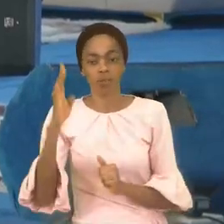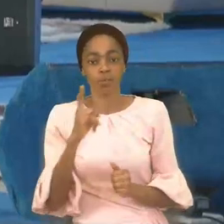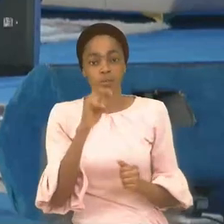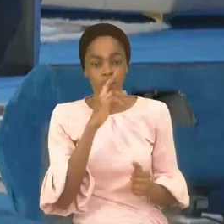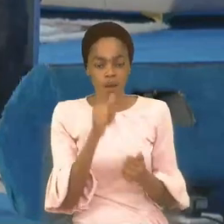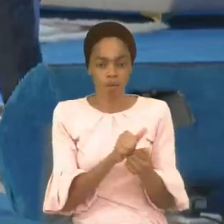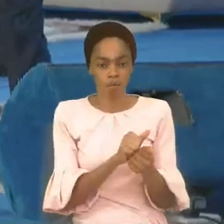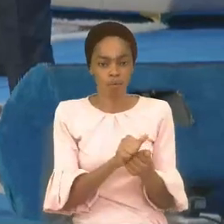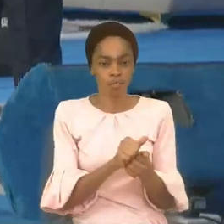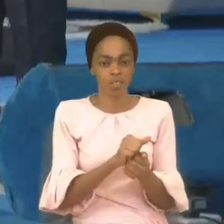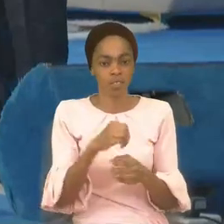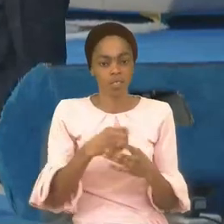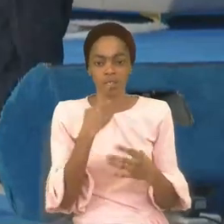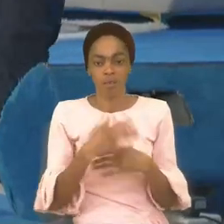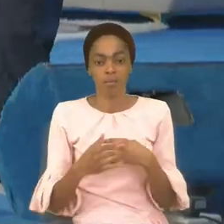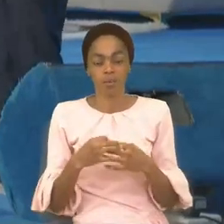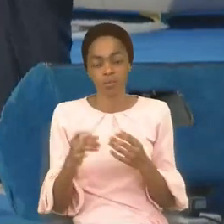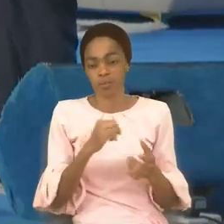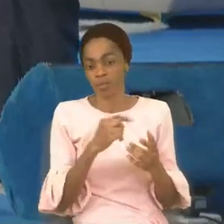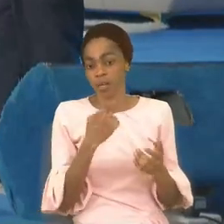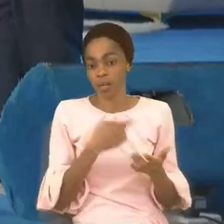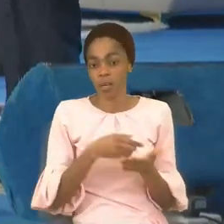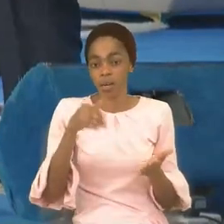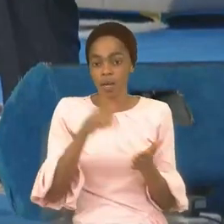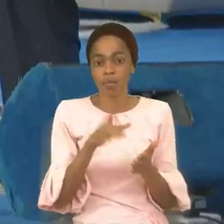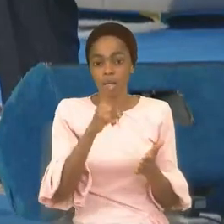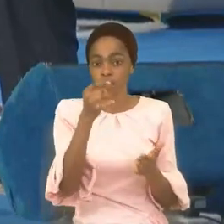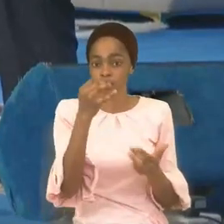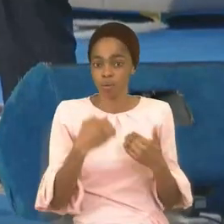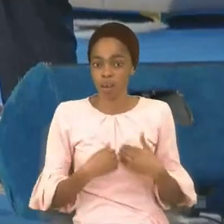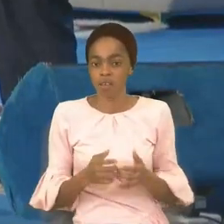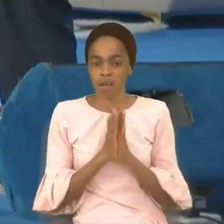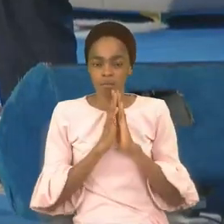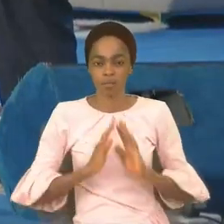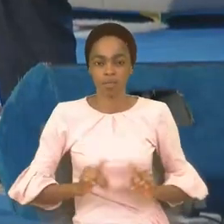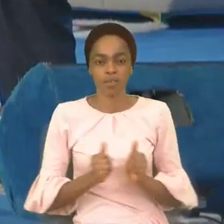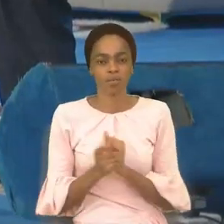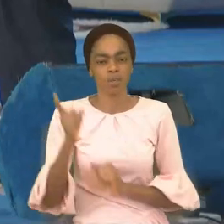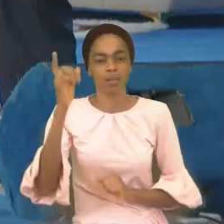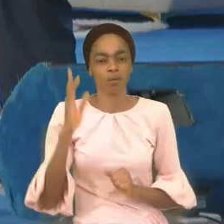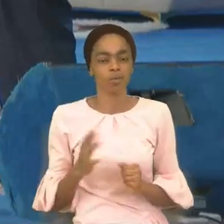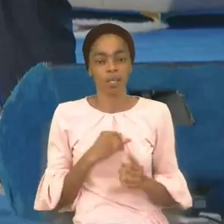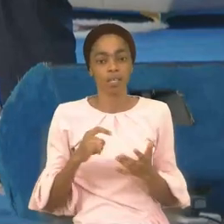sommes lavés dans le sang de l'agneau. Nous avons la paix avec Dieu. Maintenant, aidez.